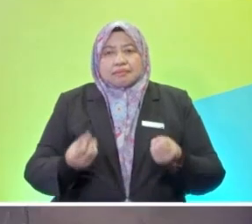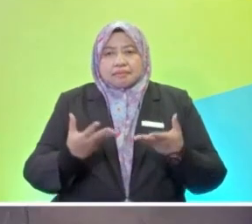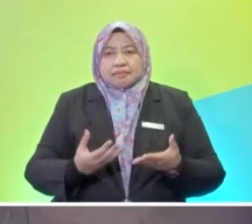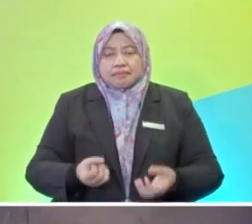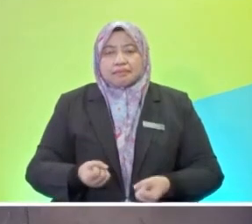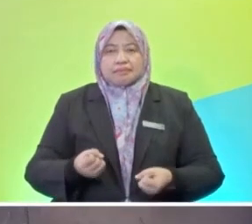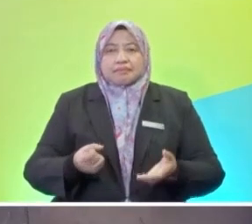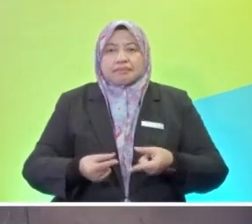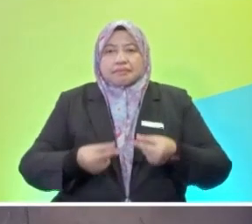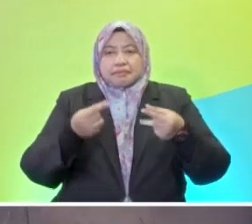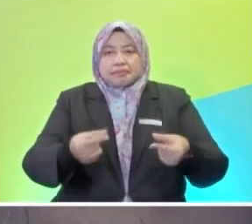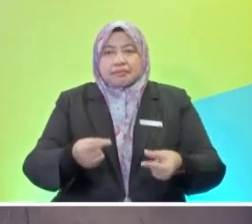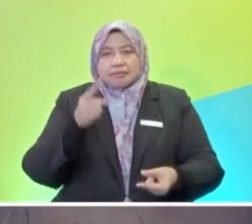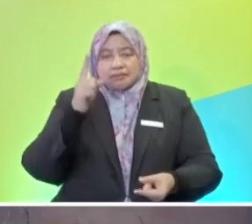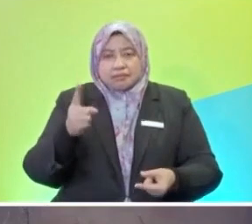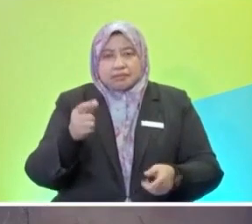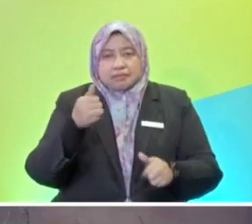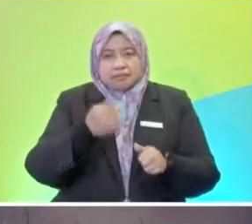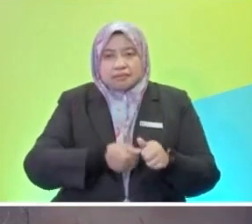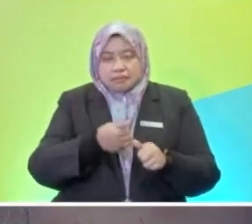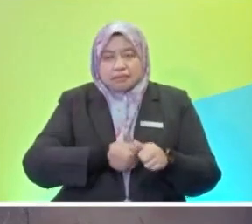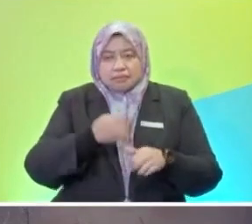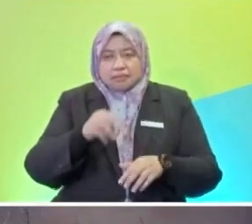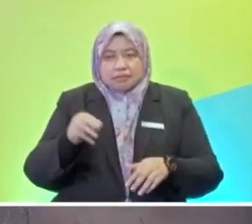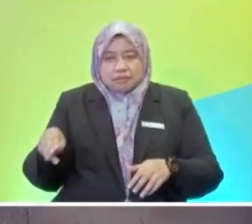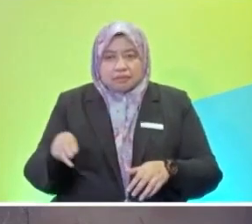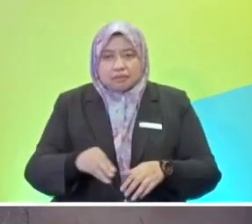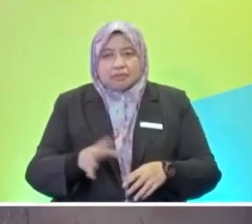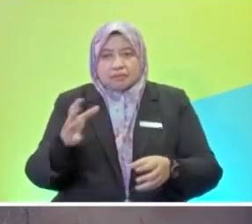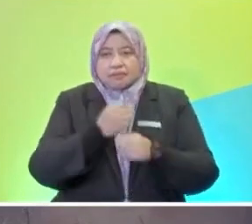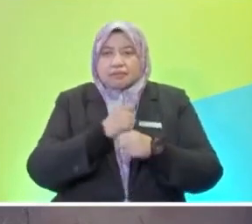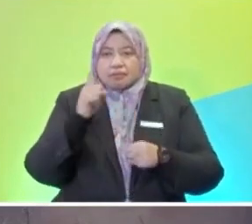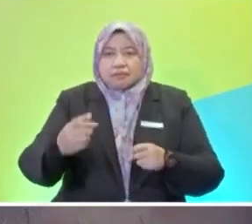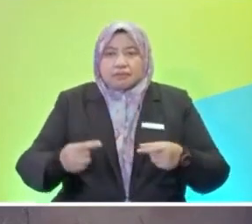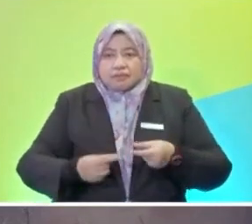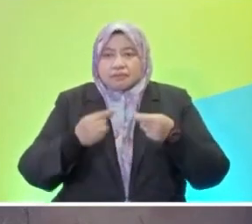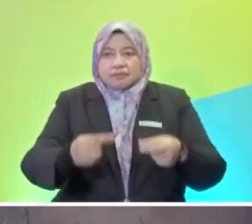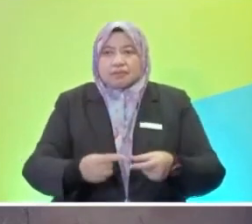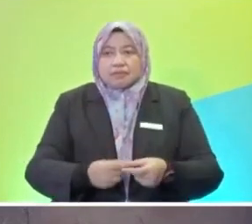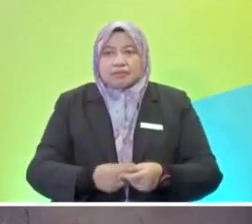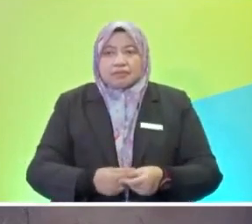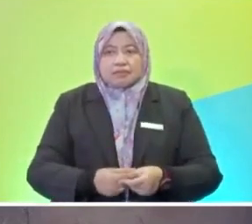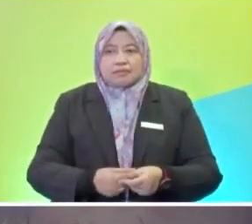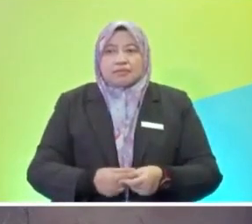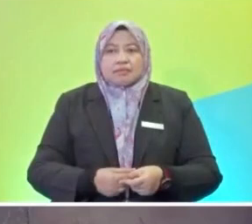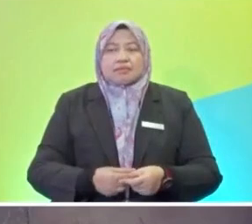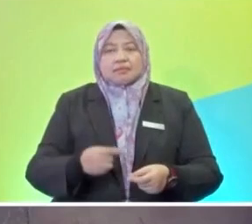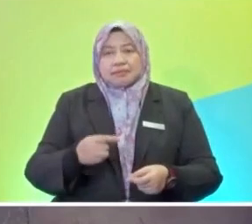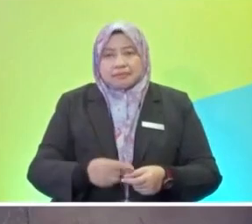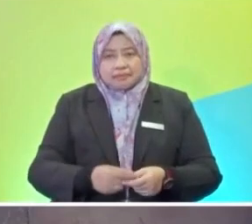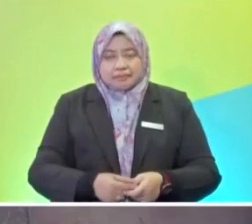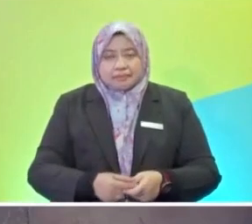satu lagi gandaran untuk semua muridnya semua Wow bass-nya ada Pak